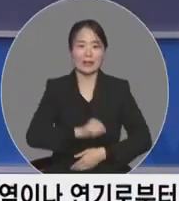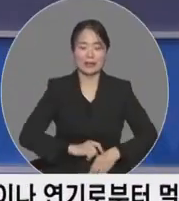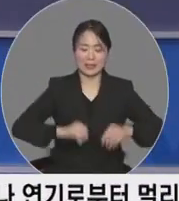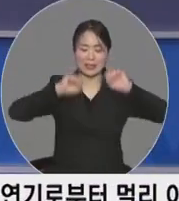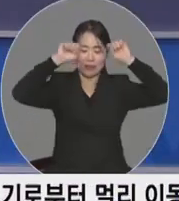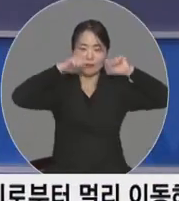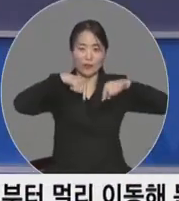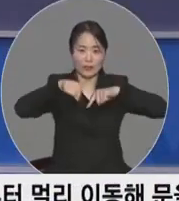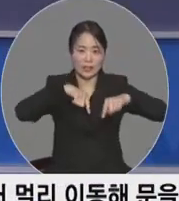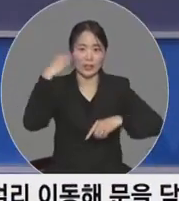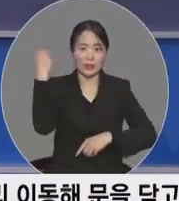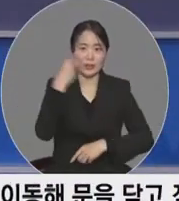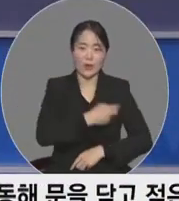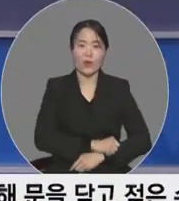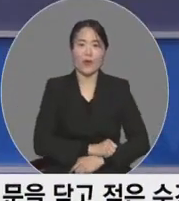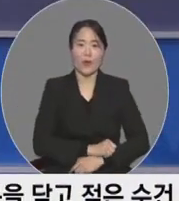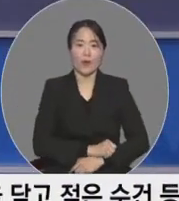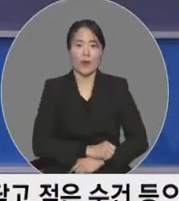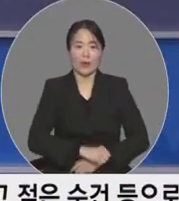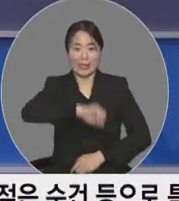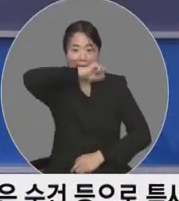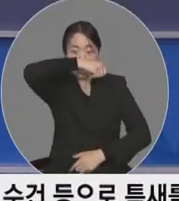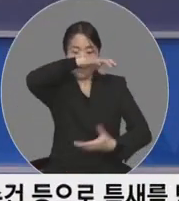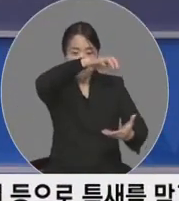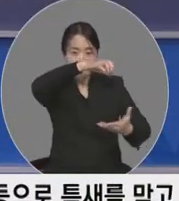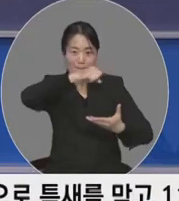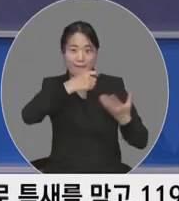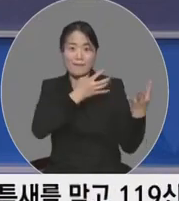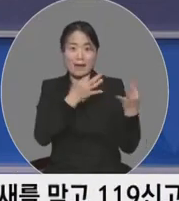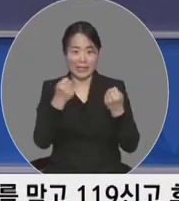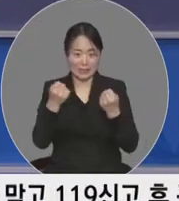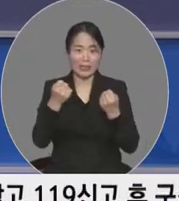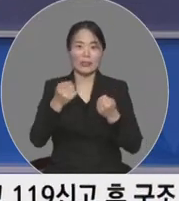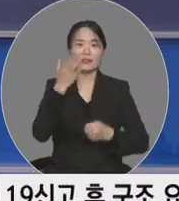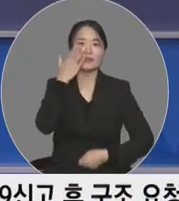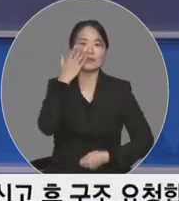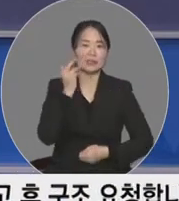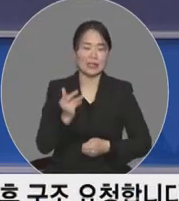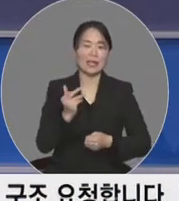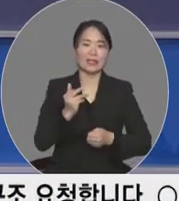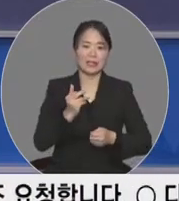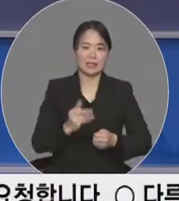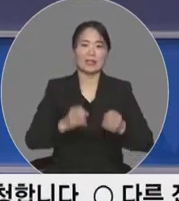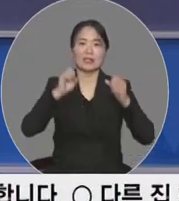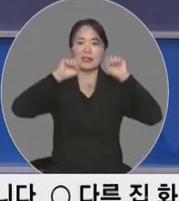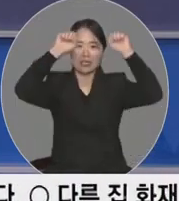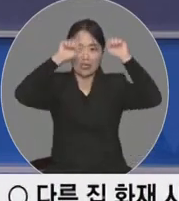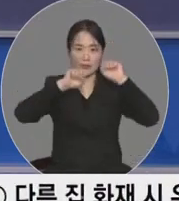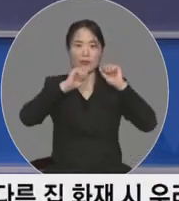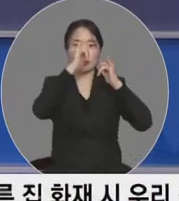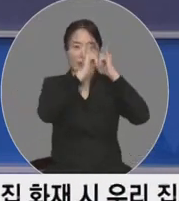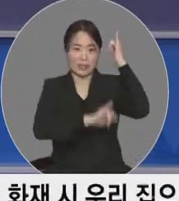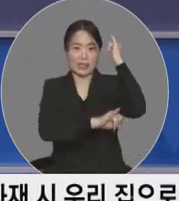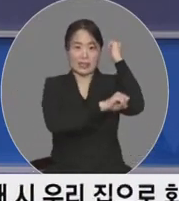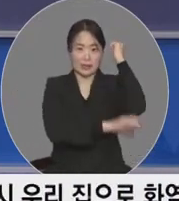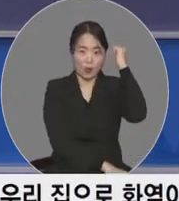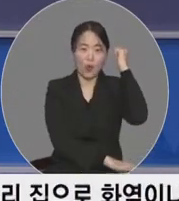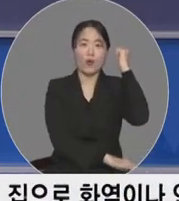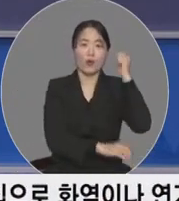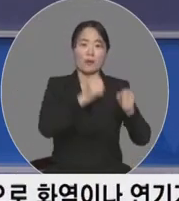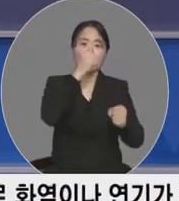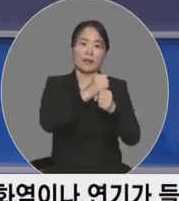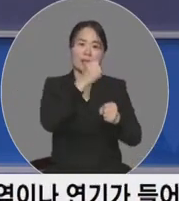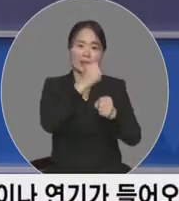체육정책과 파격적인 예산 확보를 통해서 울산체육 100년의 초석을 다질 수 있는 계기가